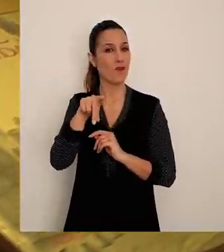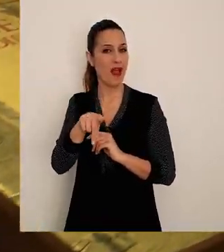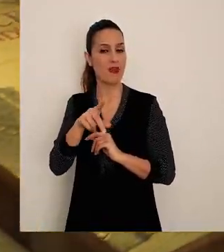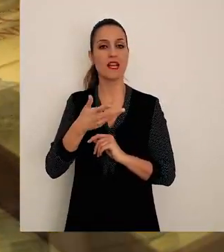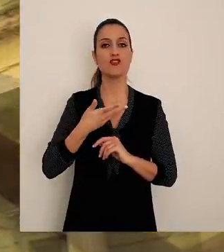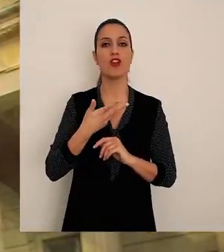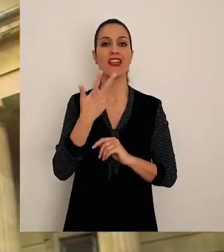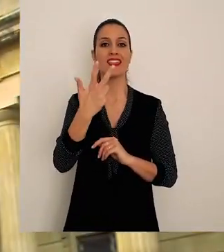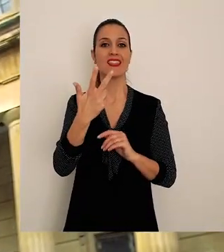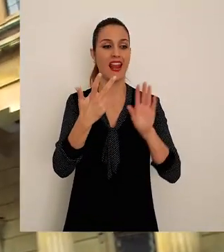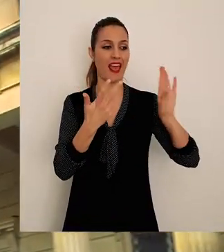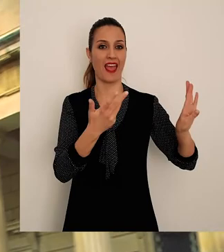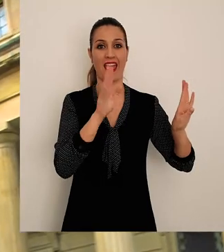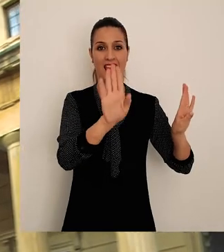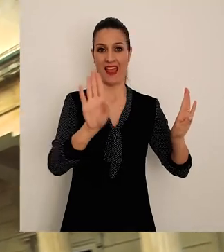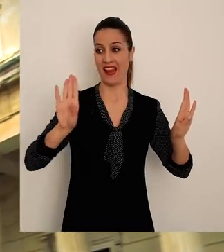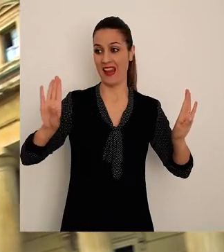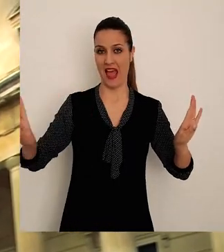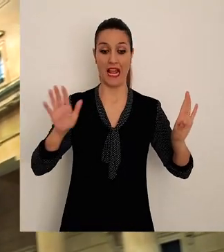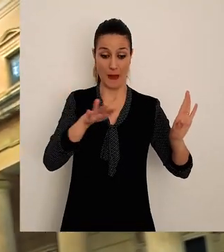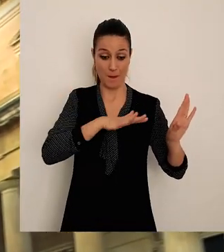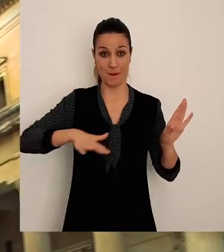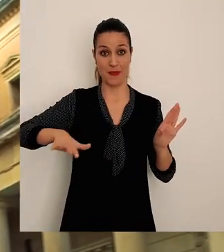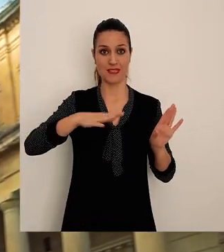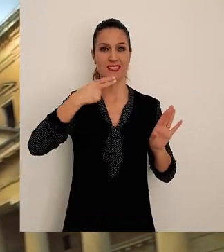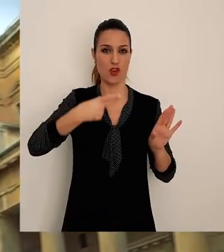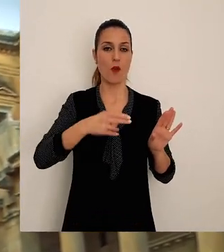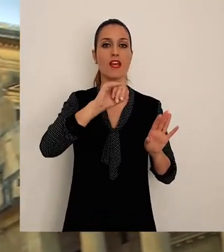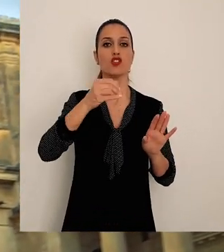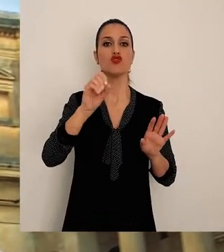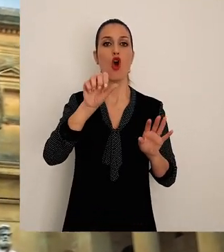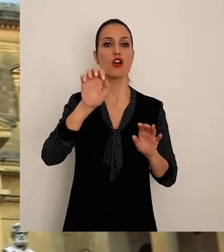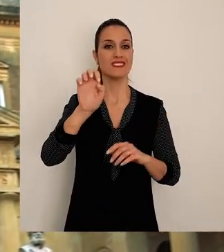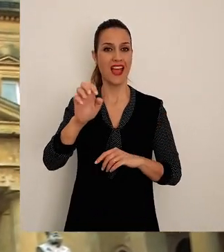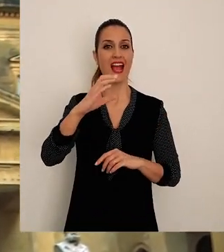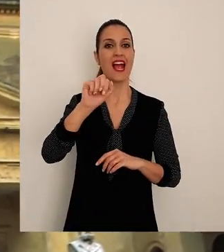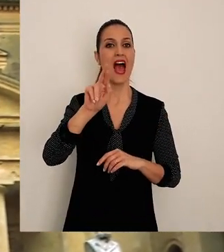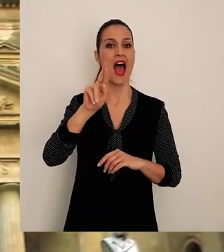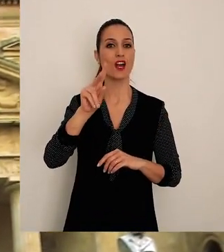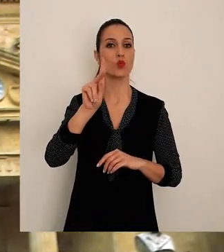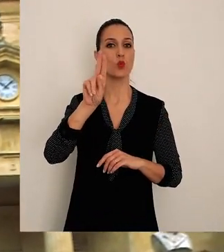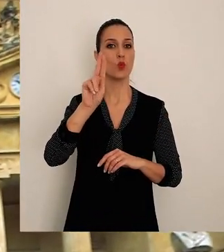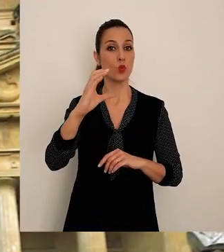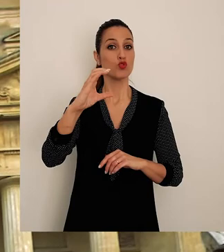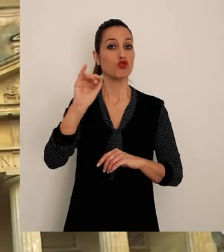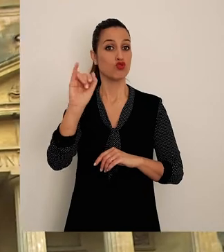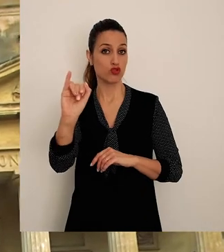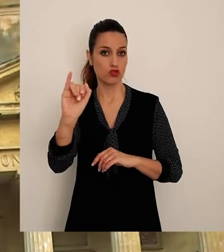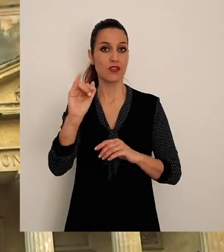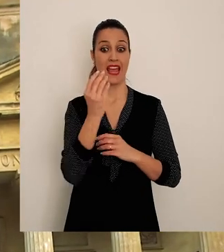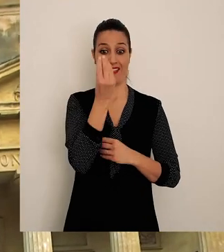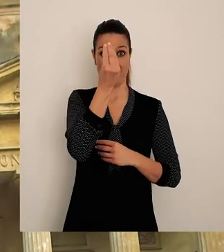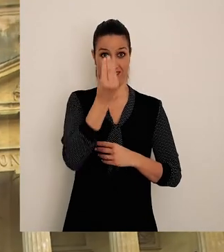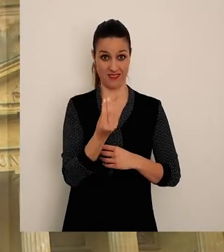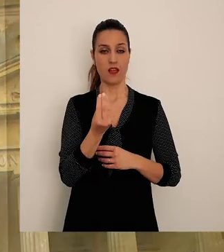L'intero complesso architettonico del convitto Palmieri si sviluppa su tre lati a ridosso della bellissima piazzetta José Carducci, al centro